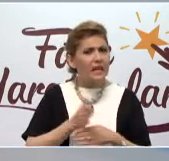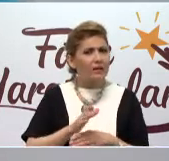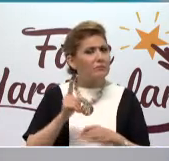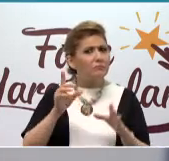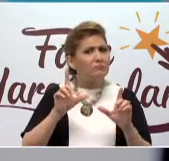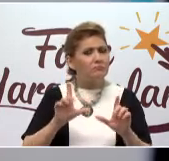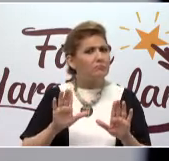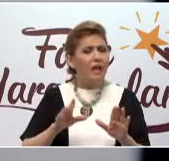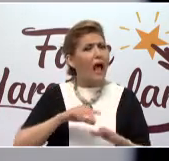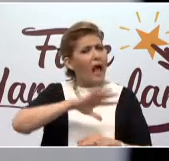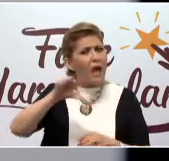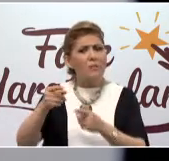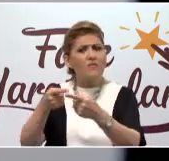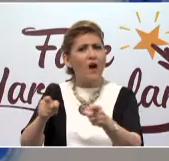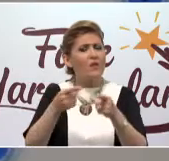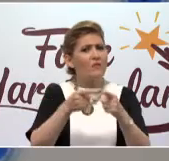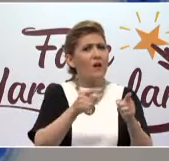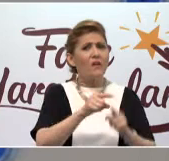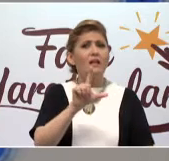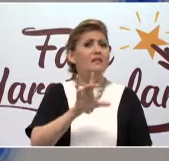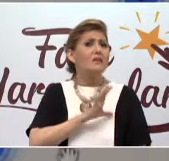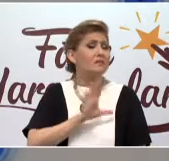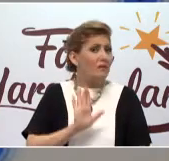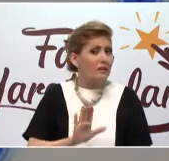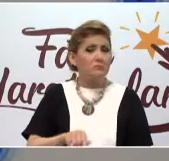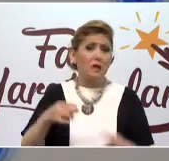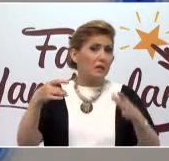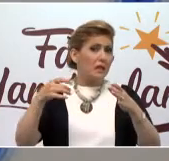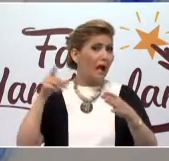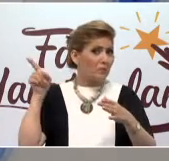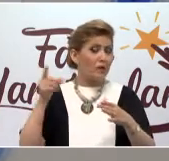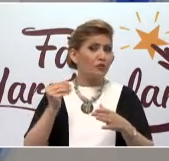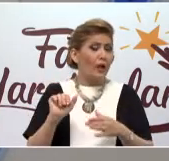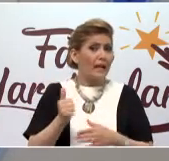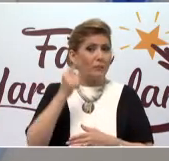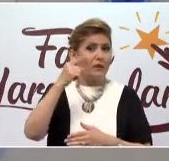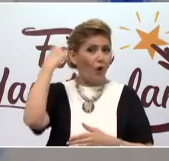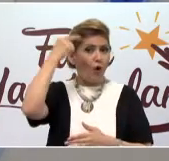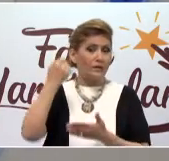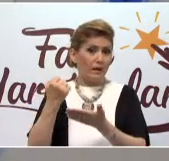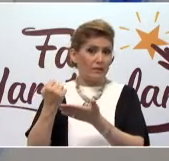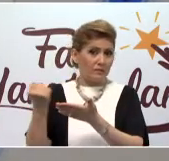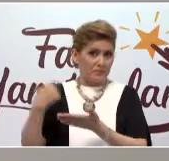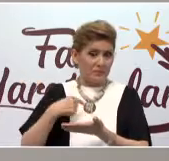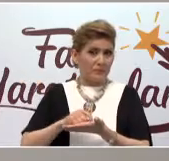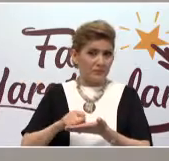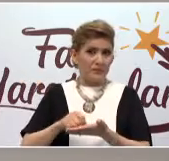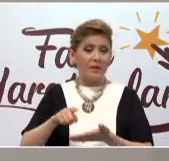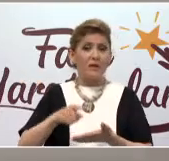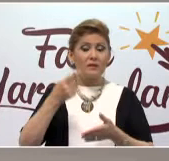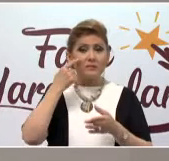yok. Herkes için çok farklı anlamlara gelebiliyor. Diyarbakır'dan çok değerli bir hocamız yazmıştı bize ve bizden bir